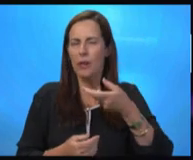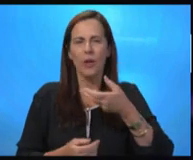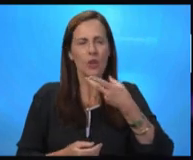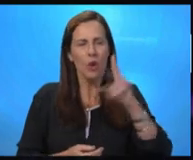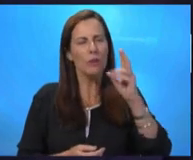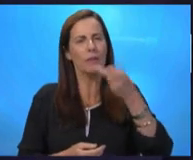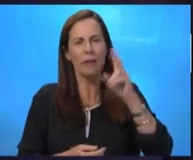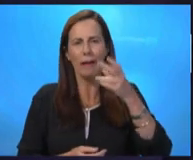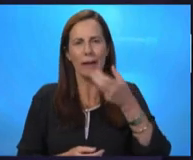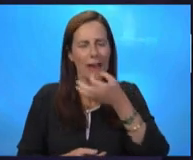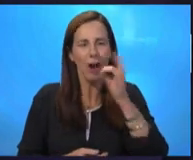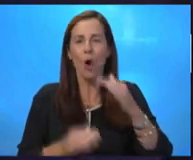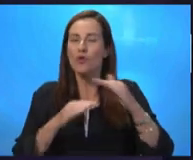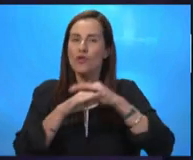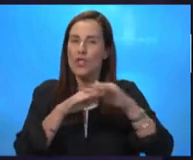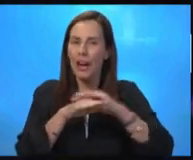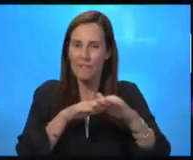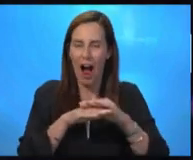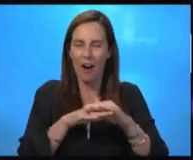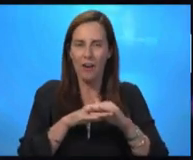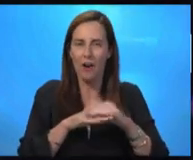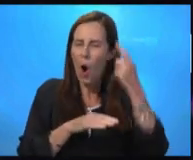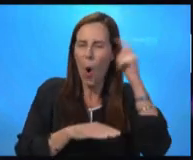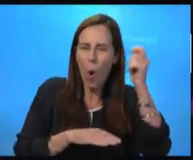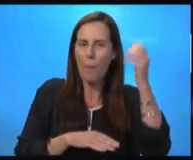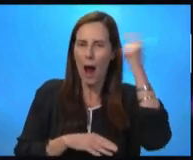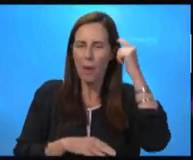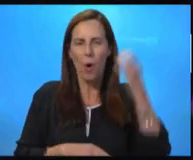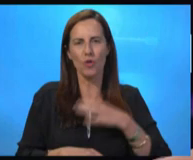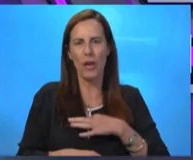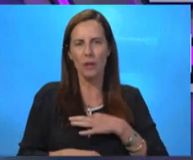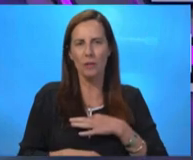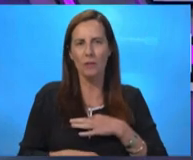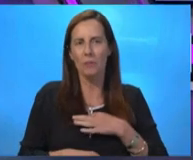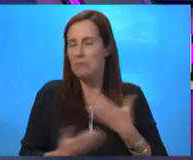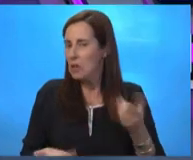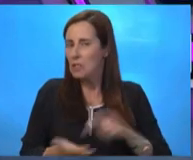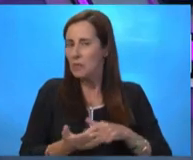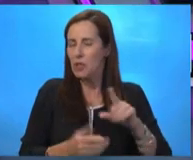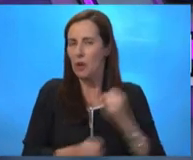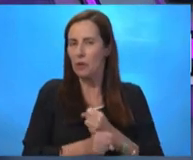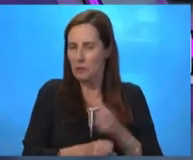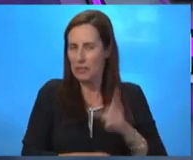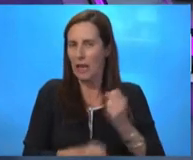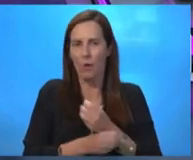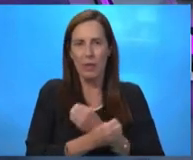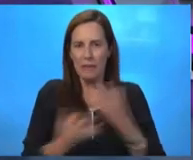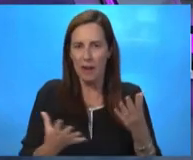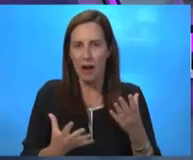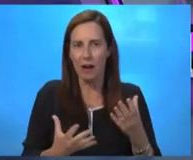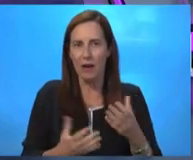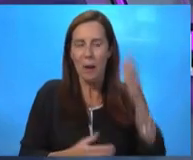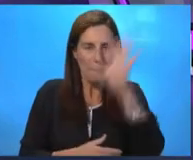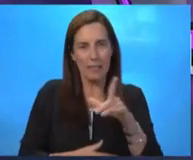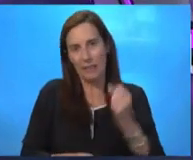נשים עוד שכבת חוכמה למוח שלנו. ואומרים, אין שום סיבה שזה לא יעבוד, זה אמור לעבוד נפלא, בסרטים זה